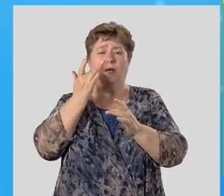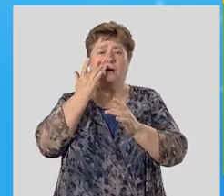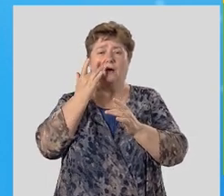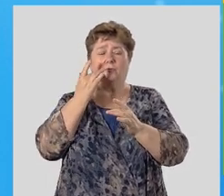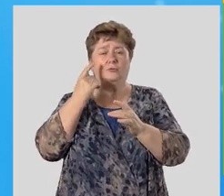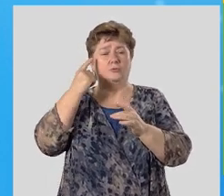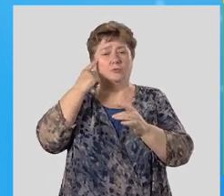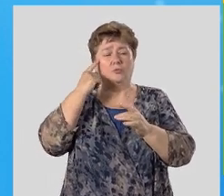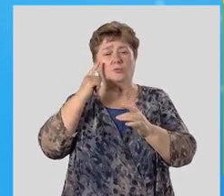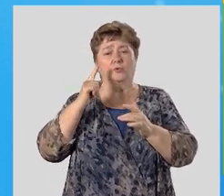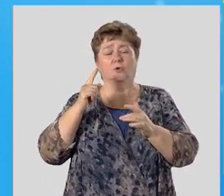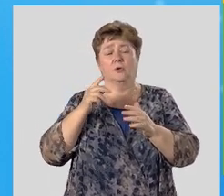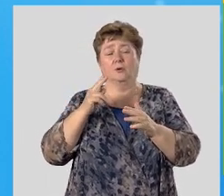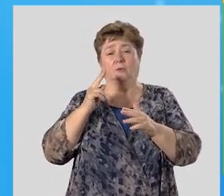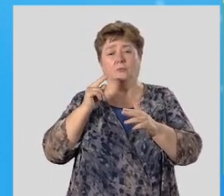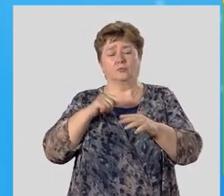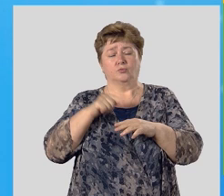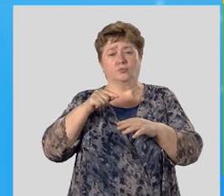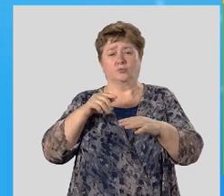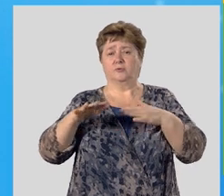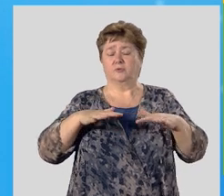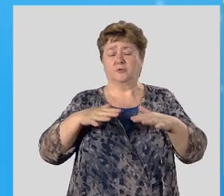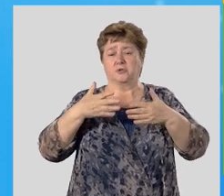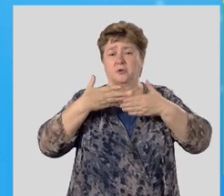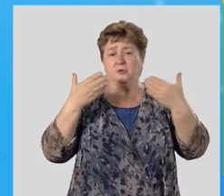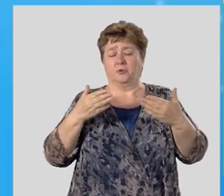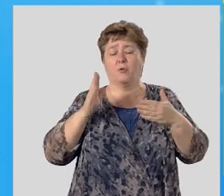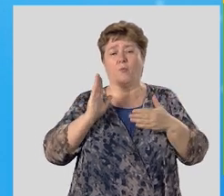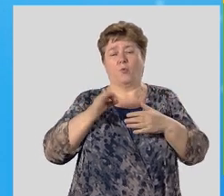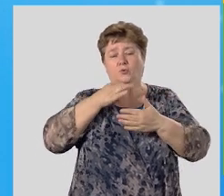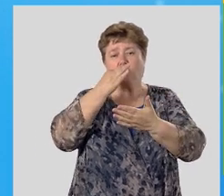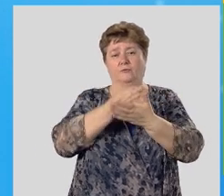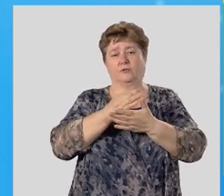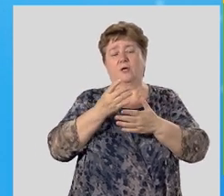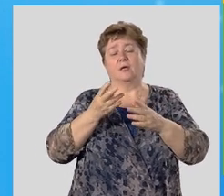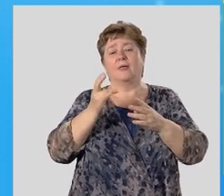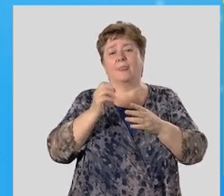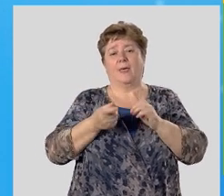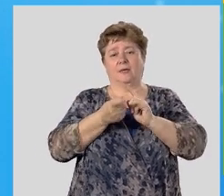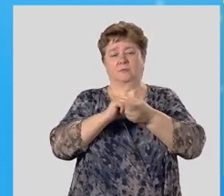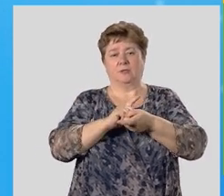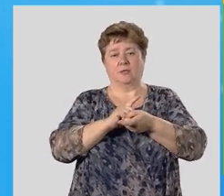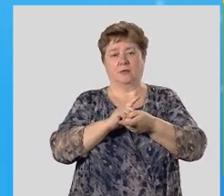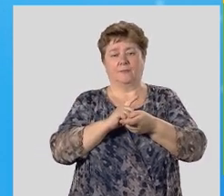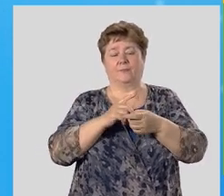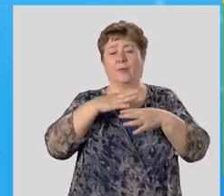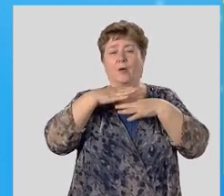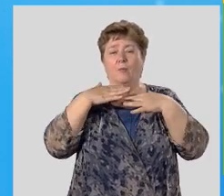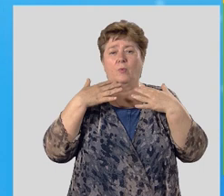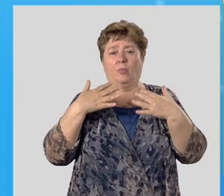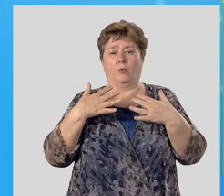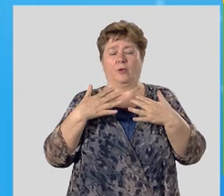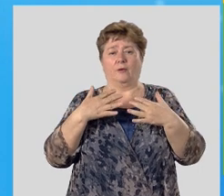которые, казалось бы, лишены подвижности, могут реагировать на изменения.